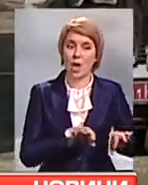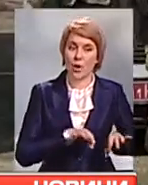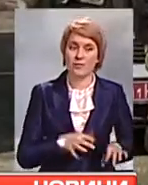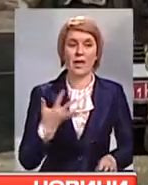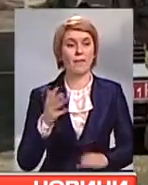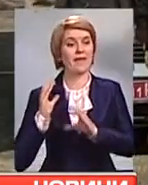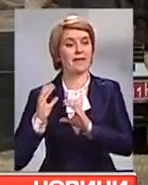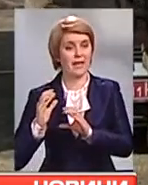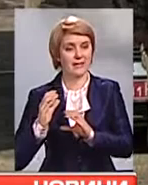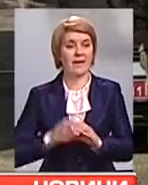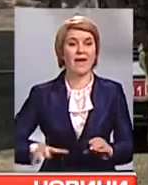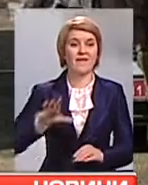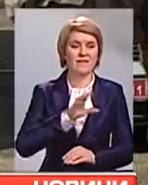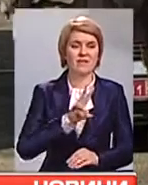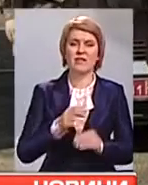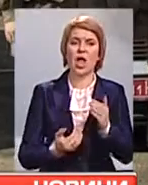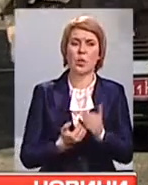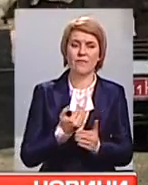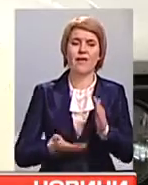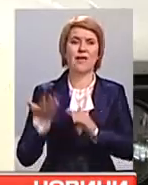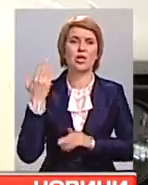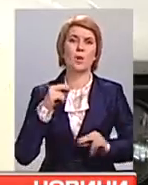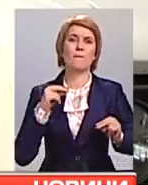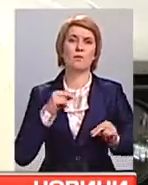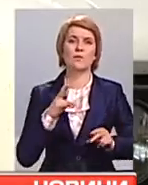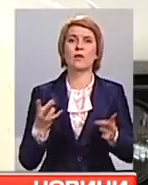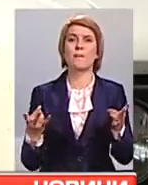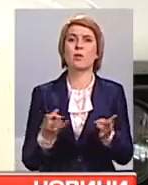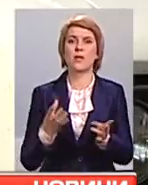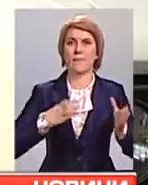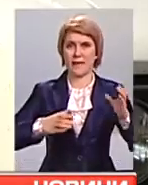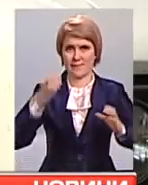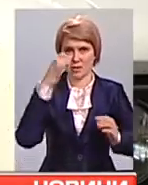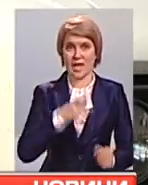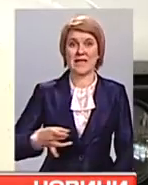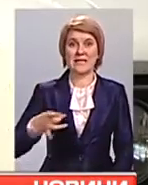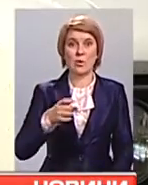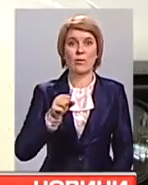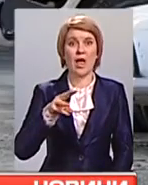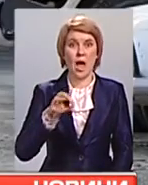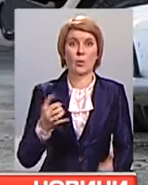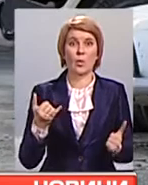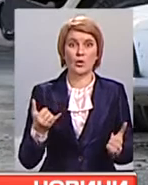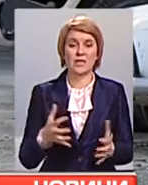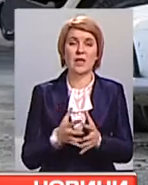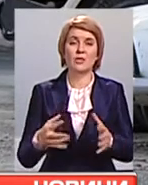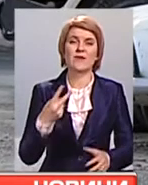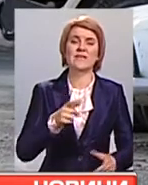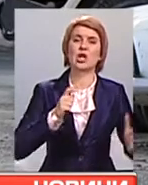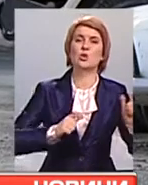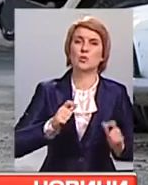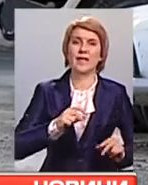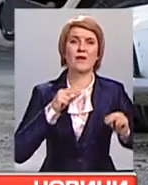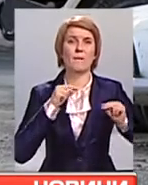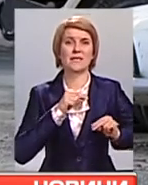кразів. Усі вони не нові, а раніше працювали на потреби вишу, а в зоні АТО зараз більше 20 студентів та працівників